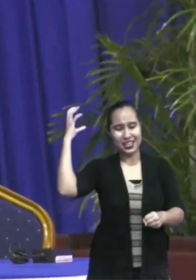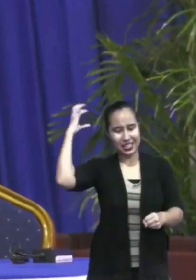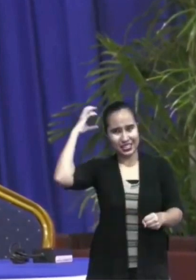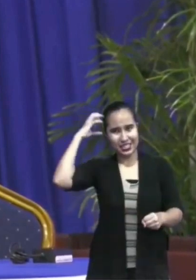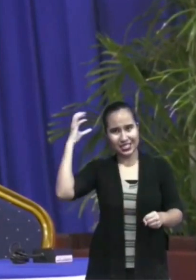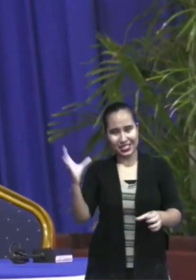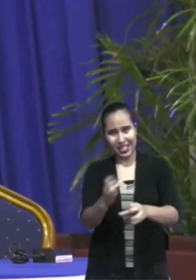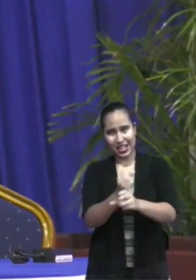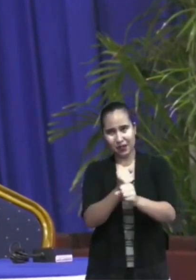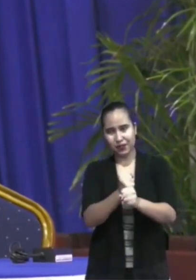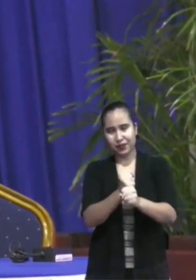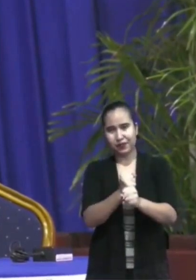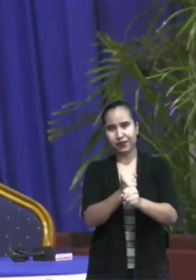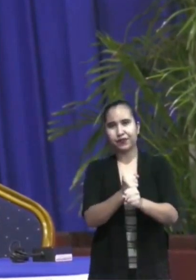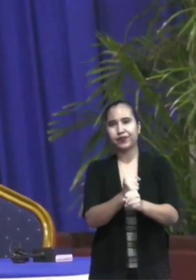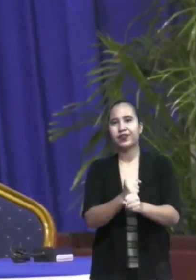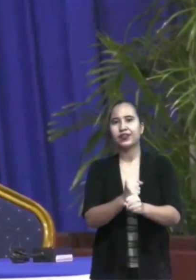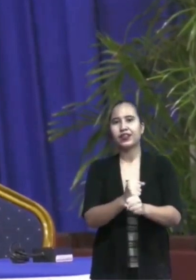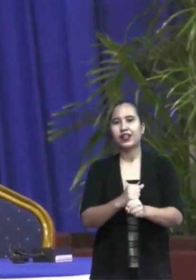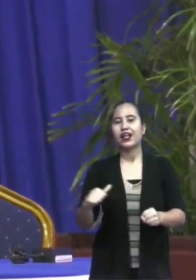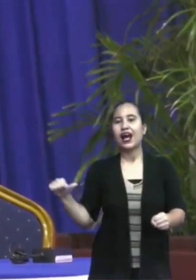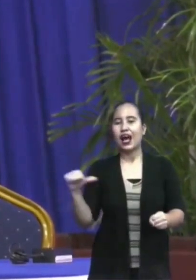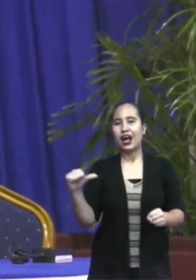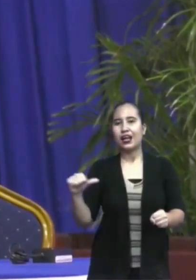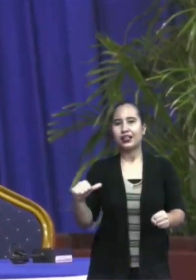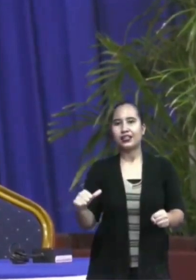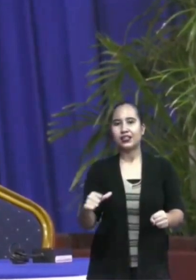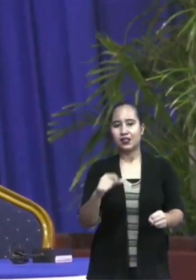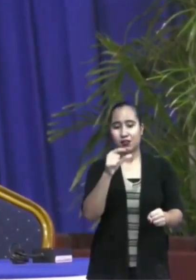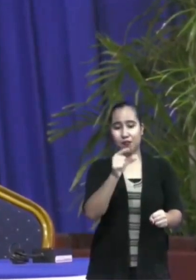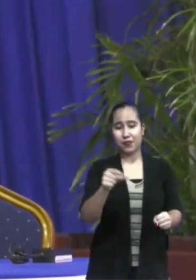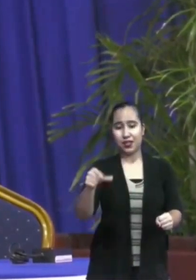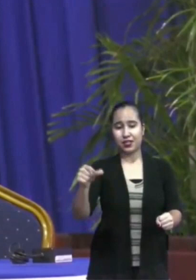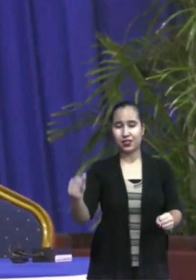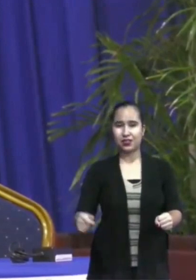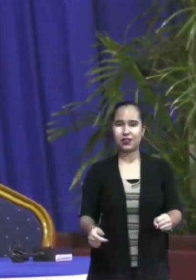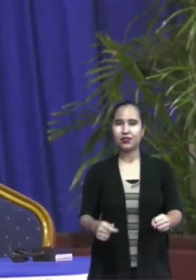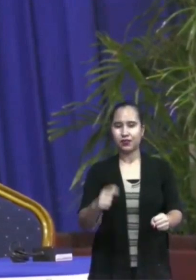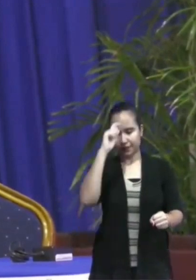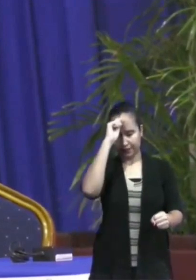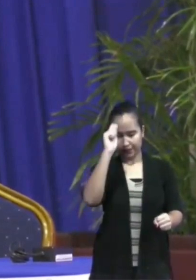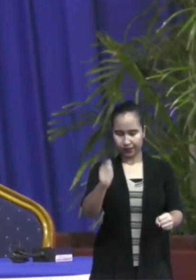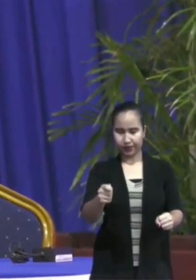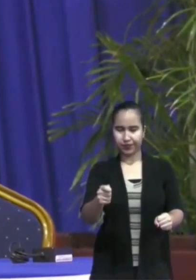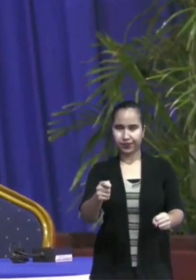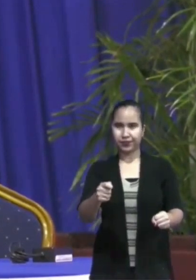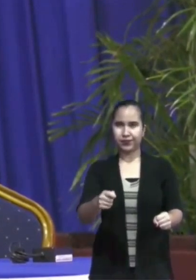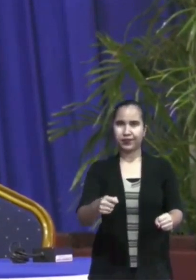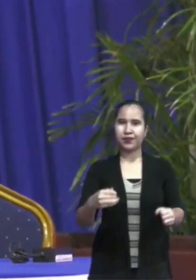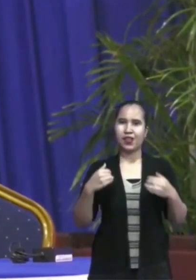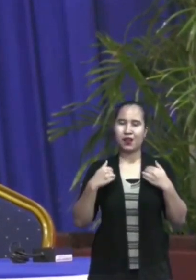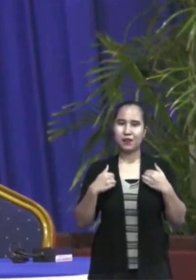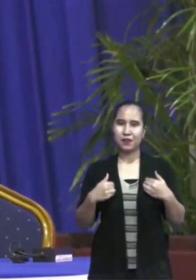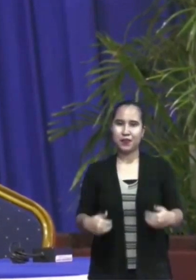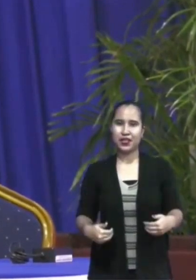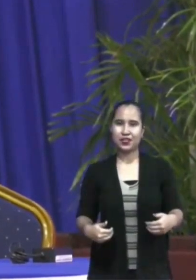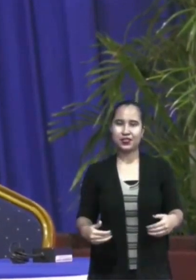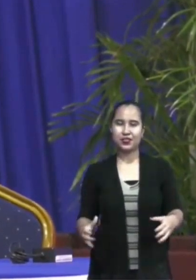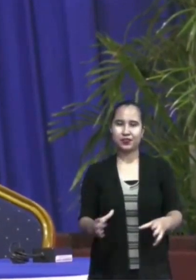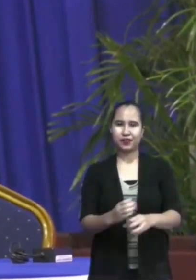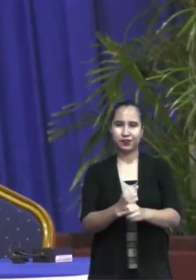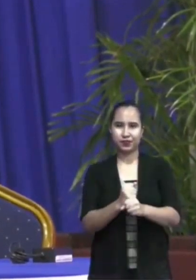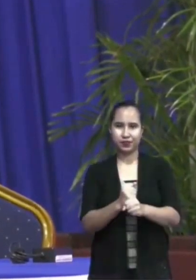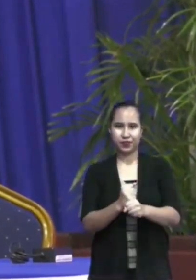we alle particuliere initiatieven toejuichen. Het fonds kan worden afgestemd met particuliere